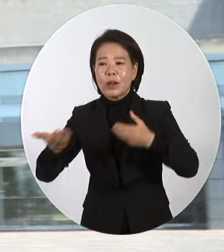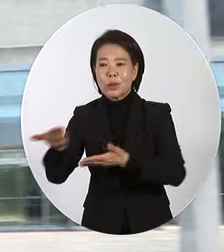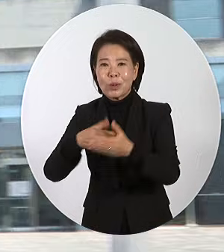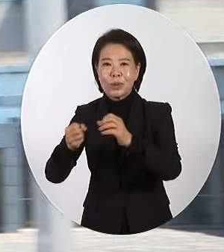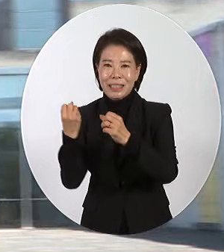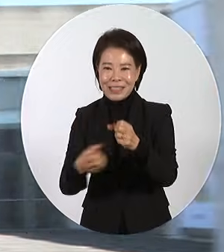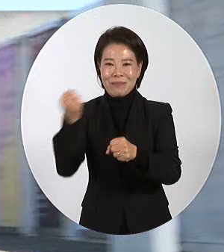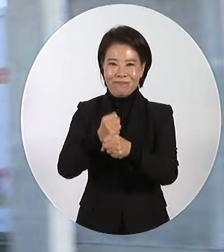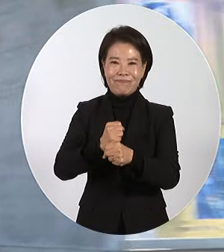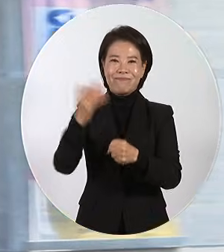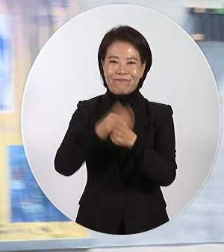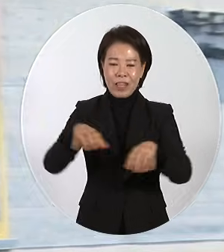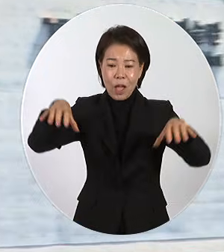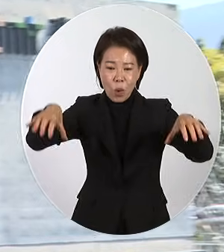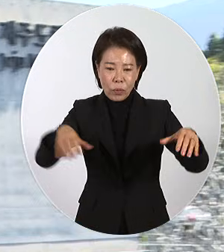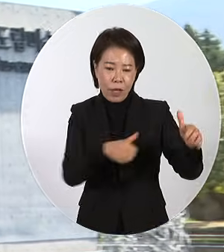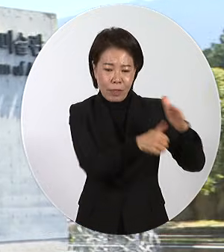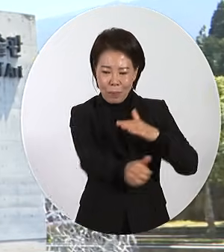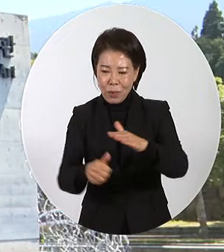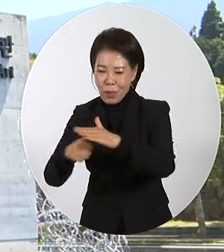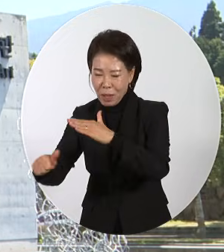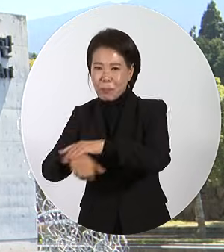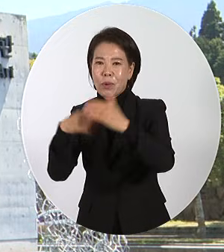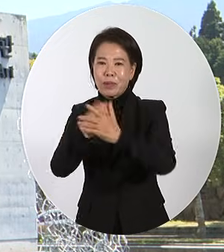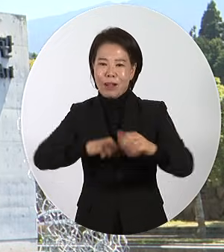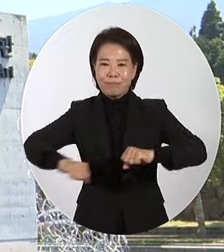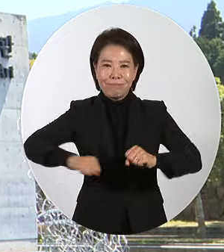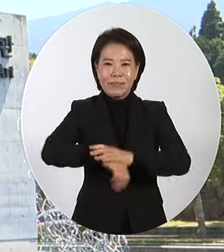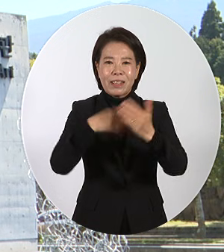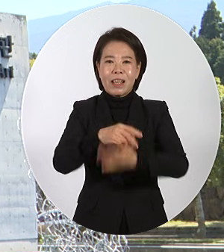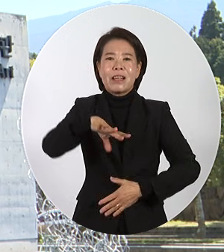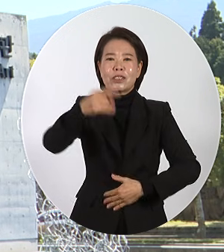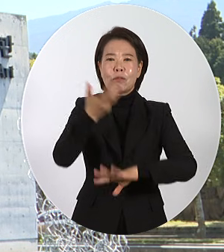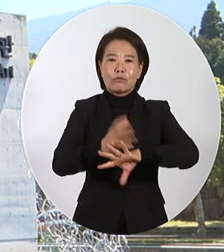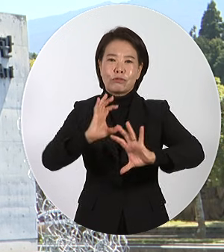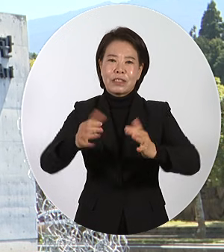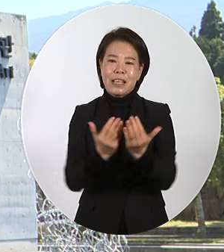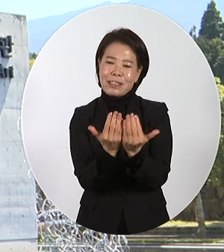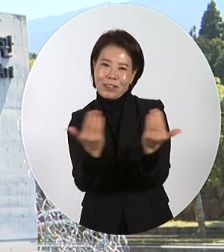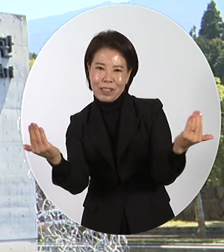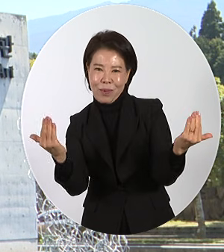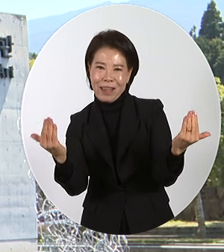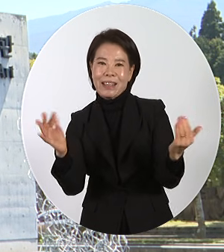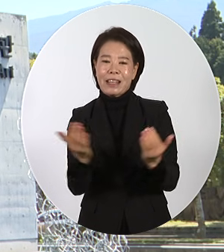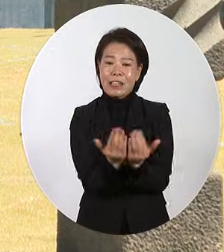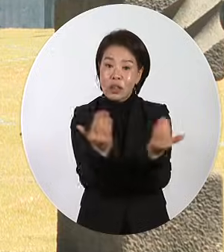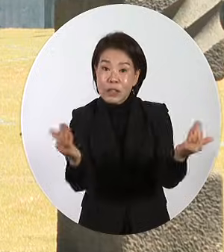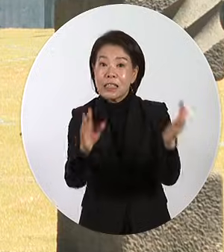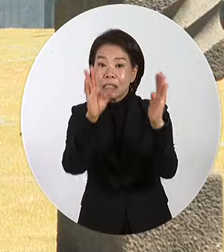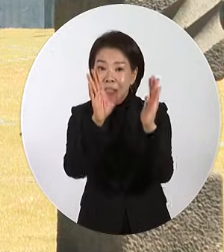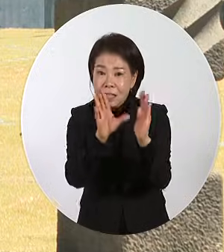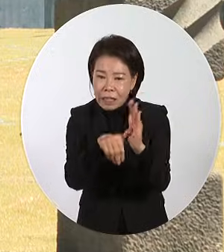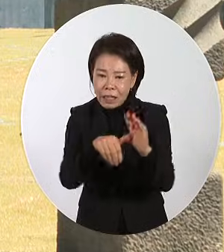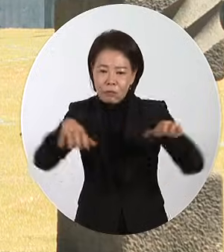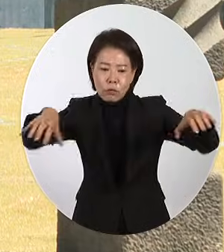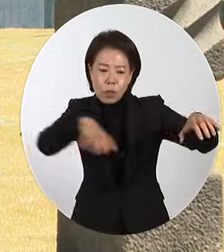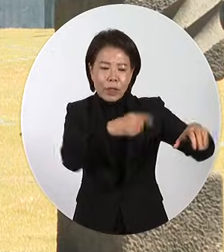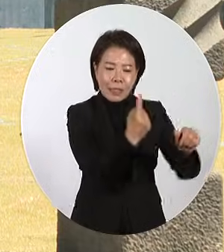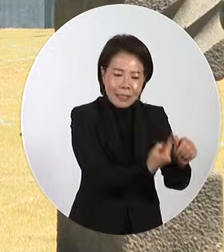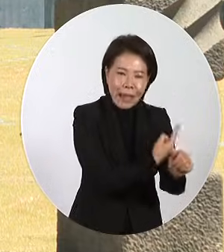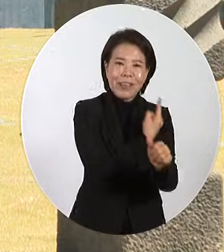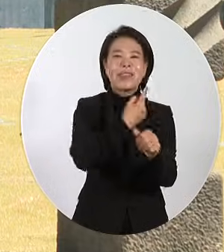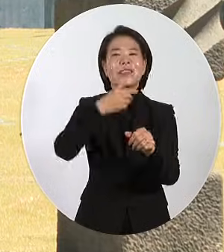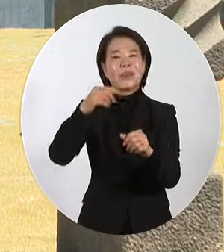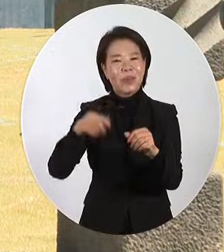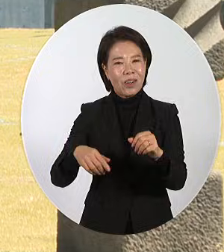교류가 재개된 뒤 양 지역 대표 미술관이 추진하는 첫 국제전입니다. 전시는 두 지역의